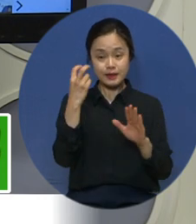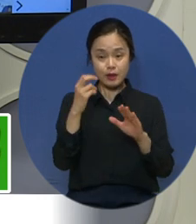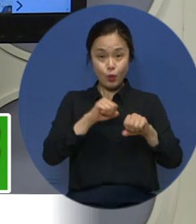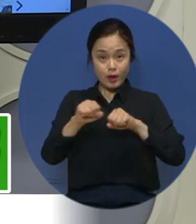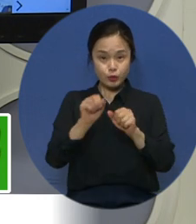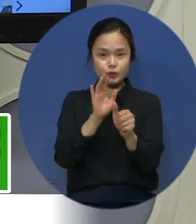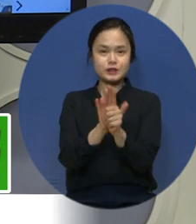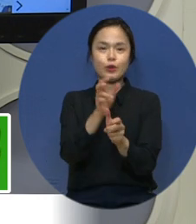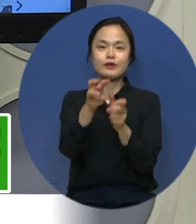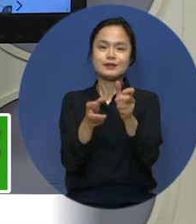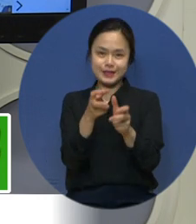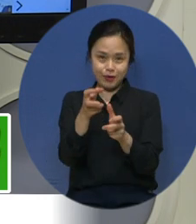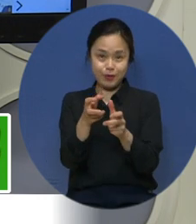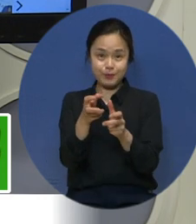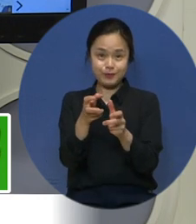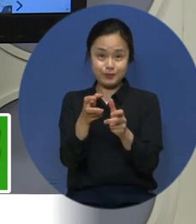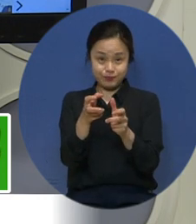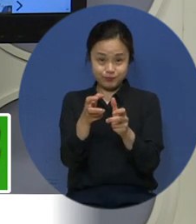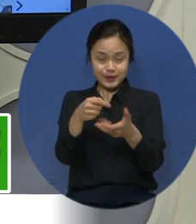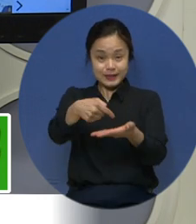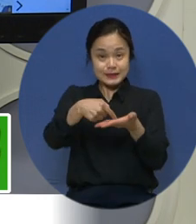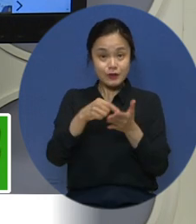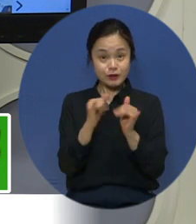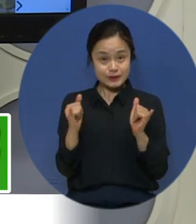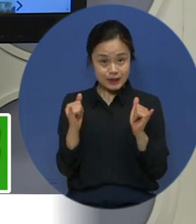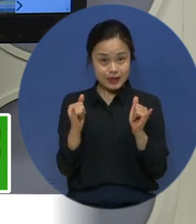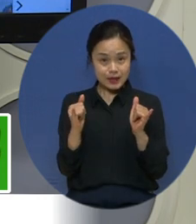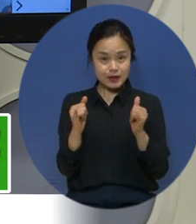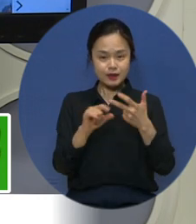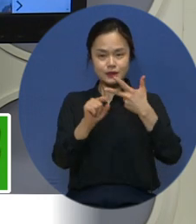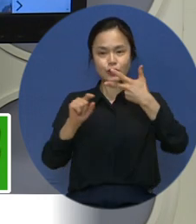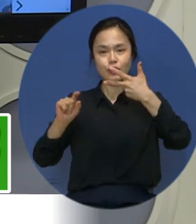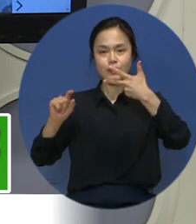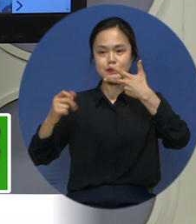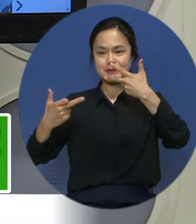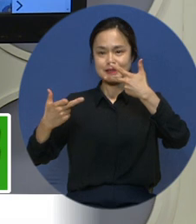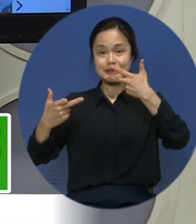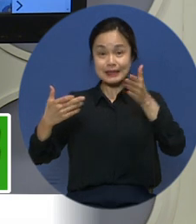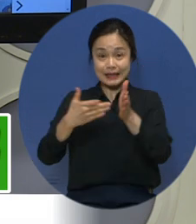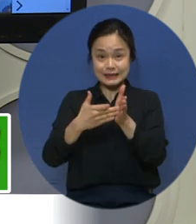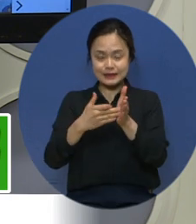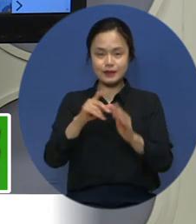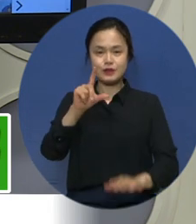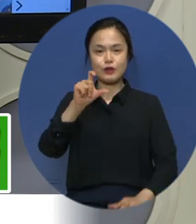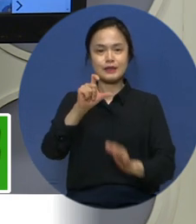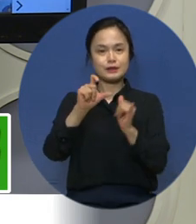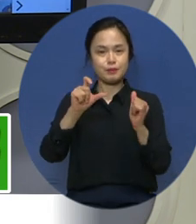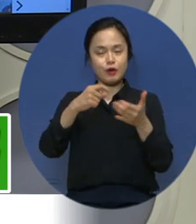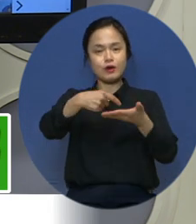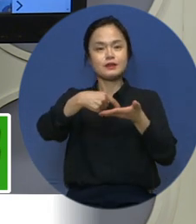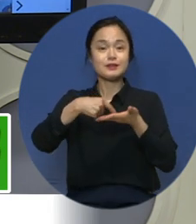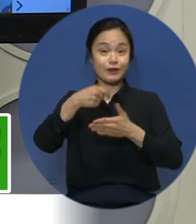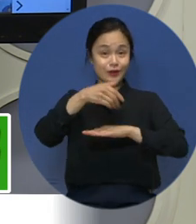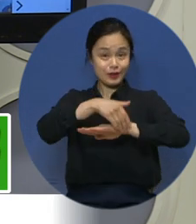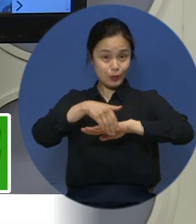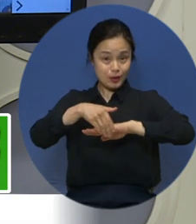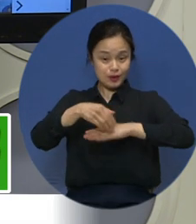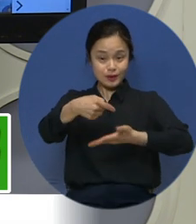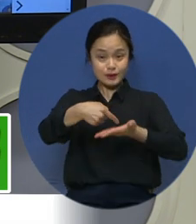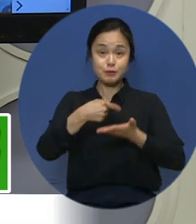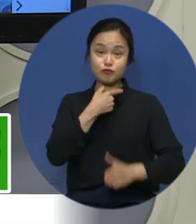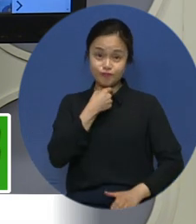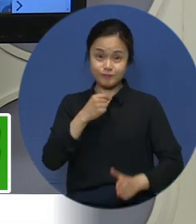마련했으며 오는 17일까지 총 15명을 모집할 계획입니다 그러고는 참여 희망자는 서울시